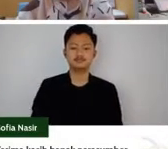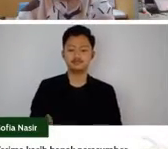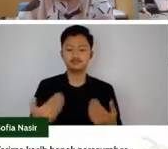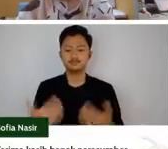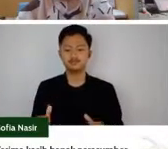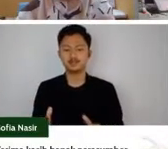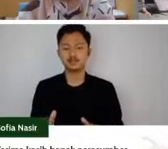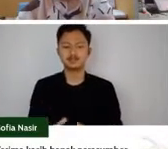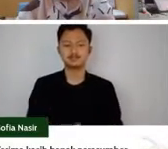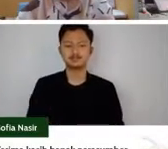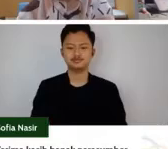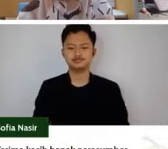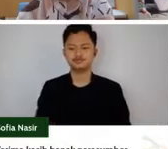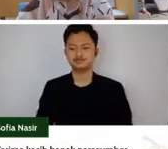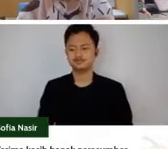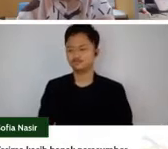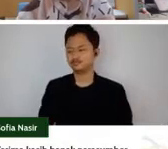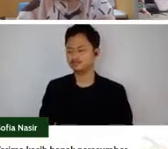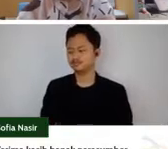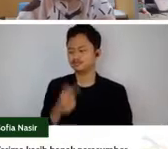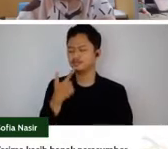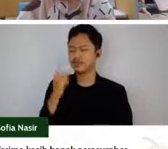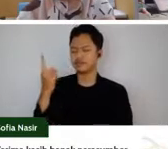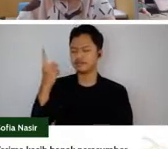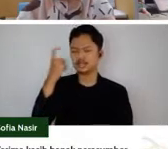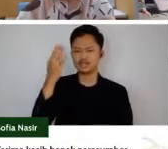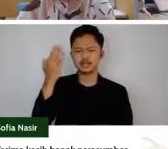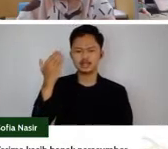ada pertanyaan dari